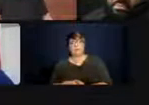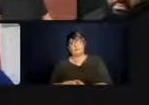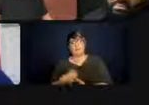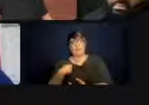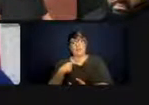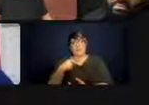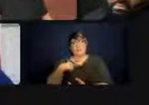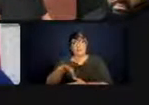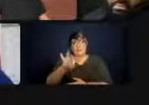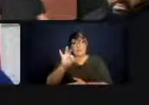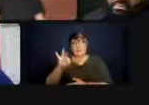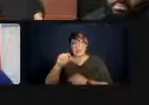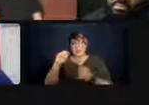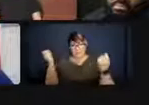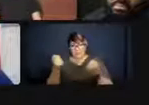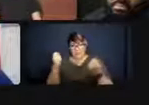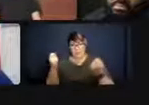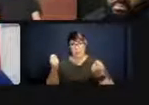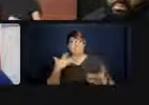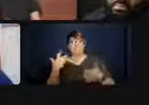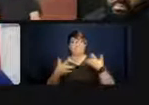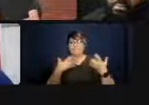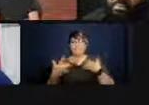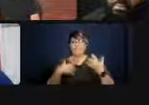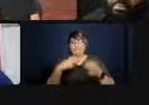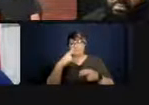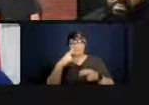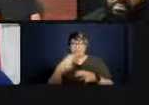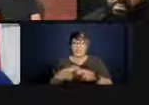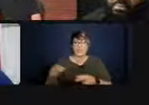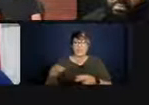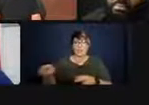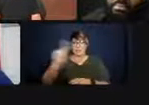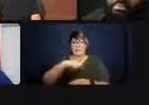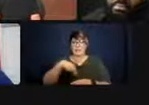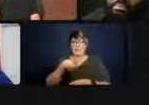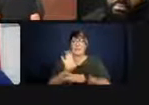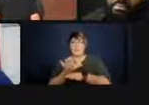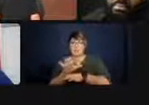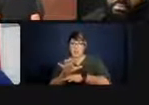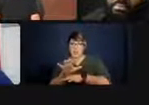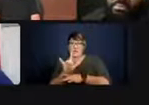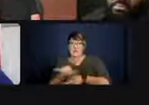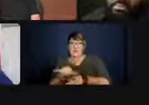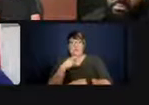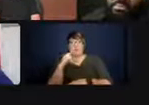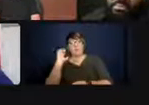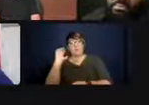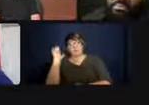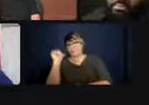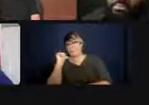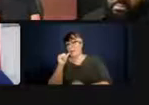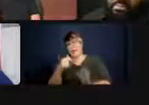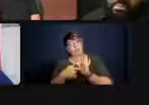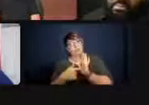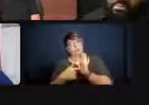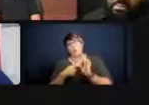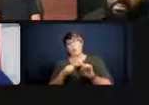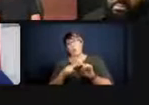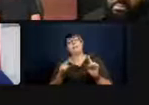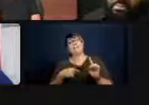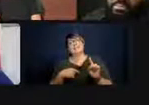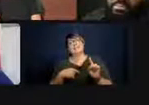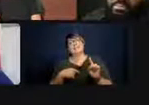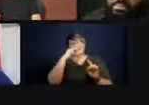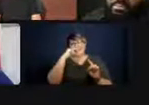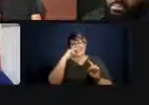نركز على اهتمامات الطلبة، وأيضا هنالك بعض من الفيديوهات التي هي